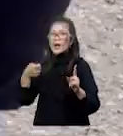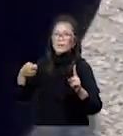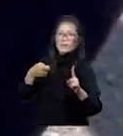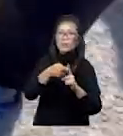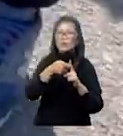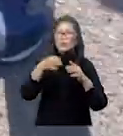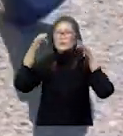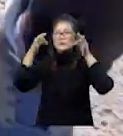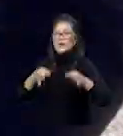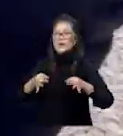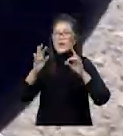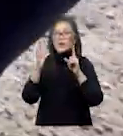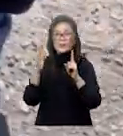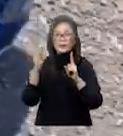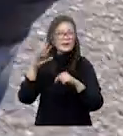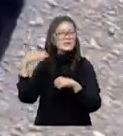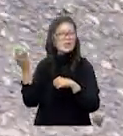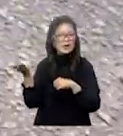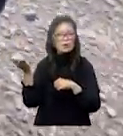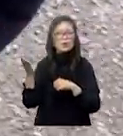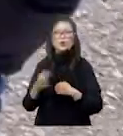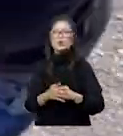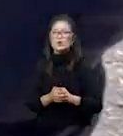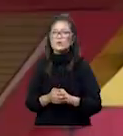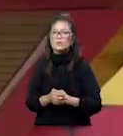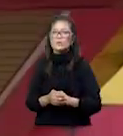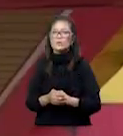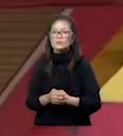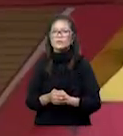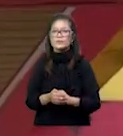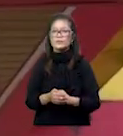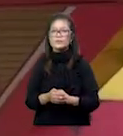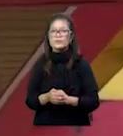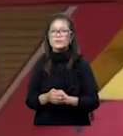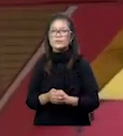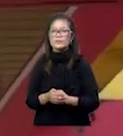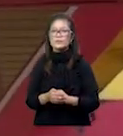penjara. Dari Kabupaten Aceh Utara Aceh, Armia Jamil melaporkan.